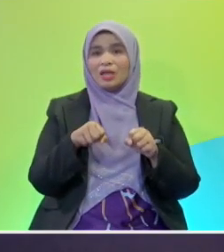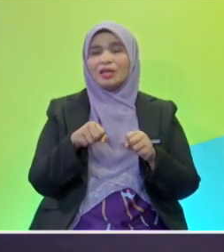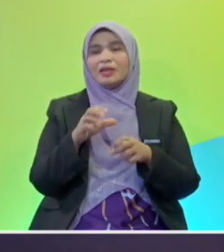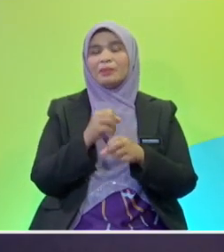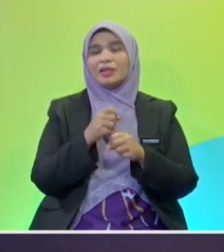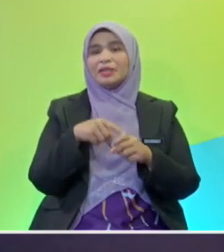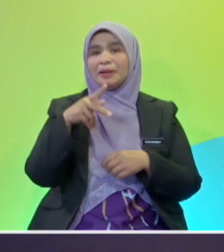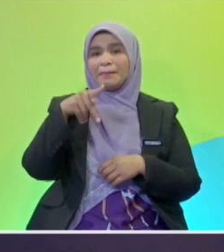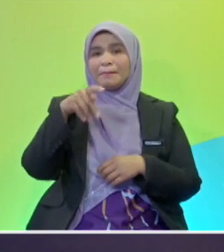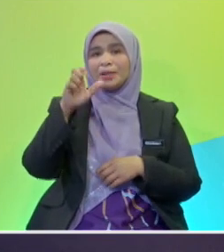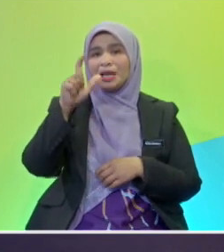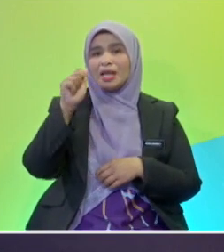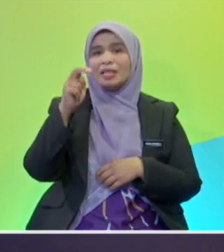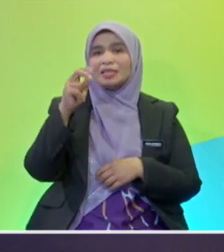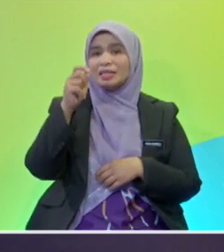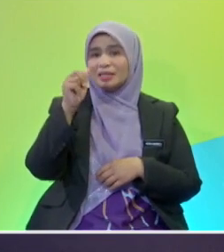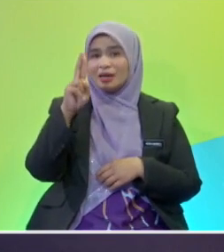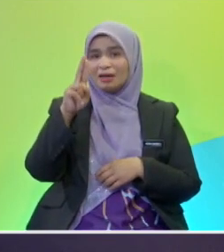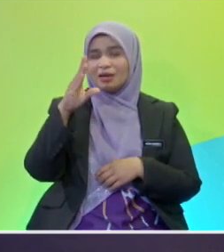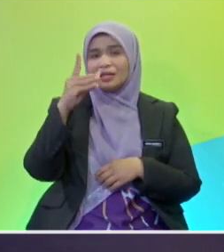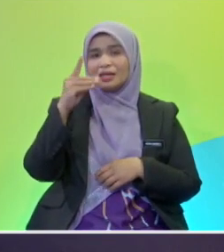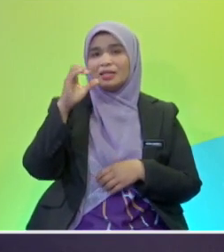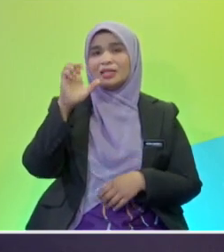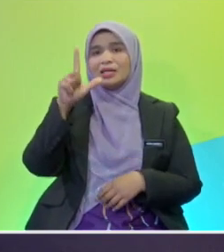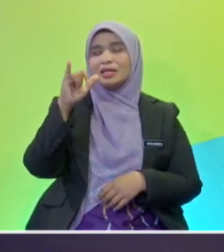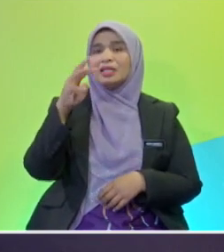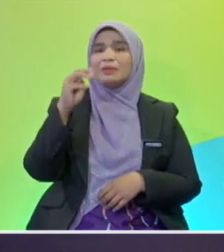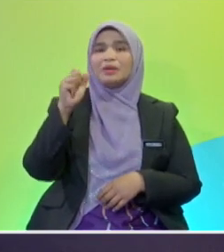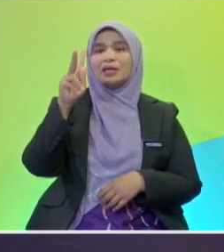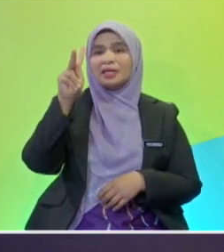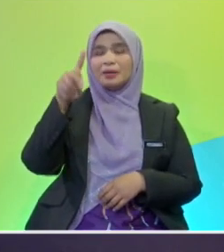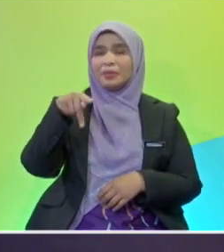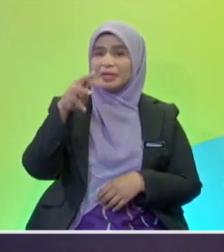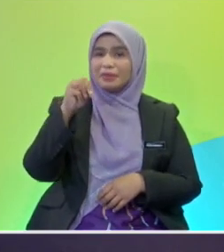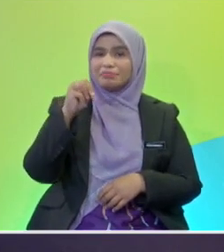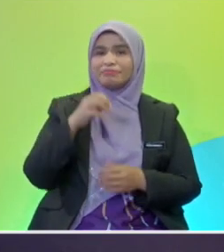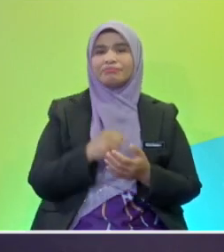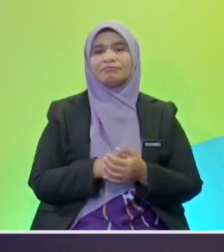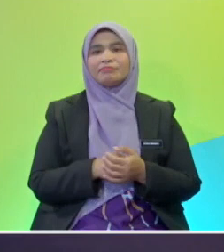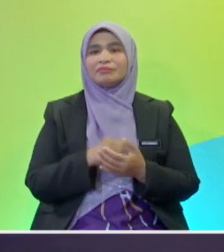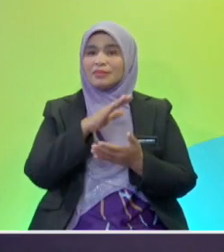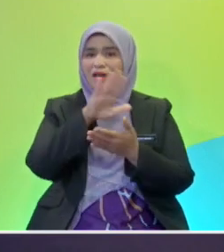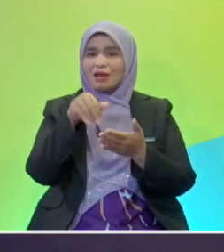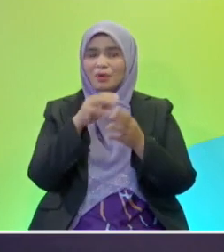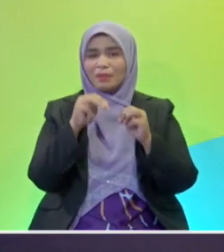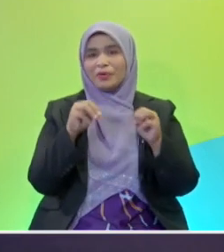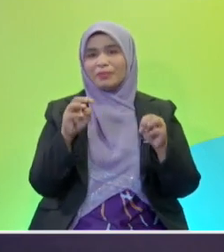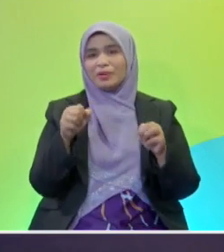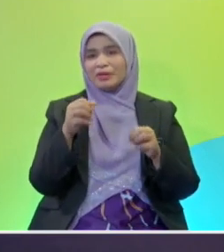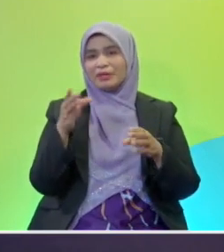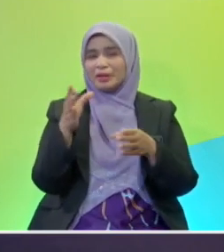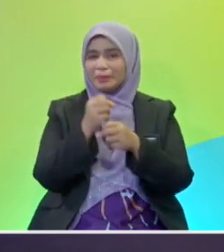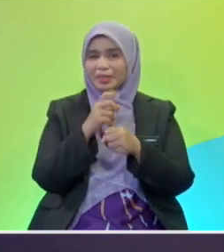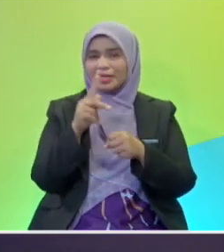delima KPM ha boleh layari saja mudah saja sekarang Mudah saja sekarang jangan lupa layari kawan-kawan diharapkan ilmu yang Cikgu